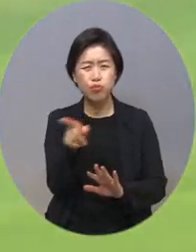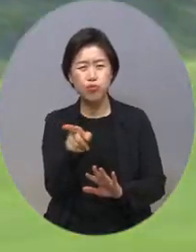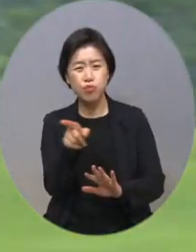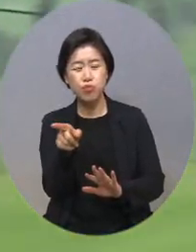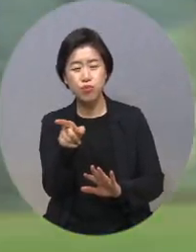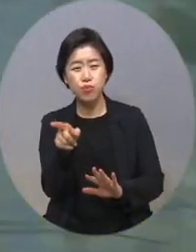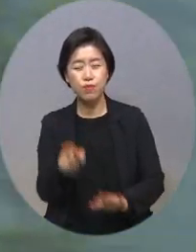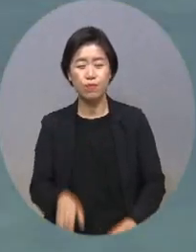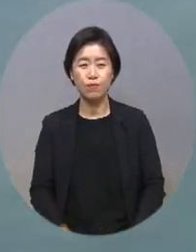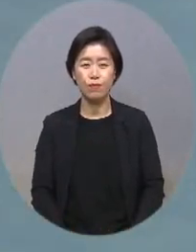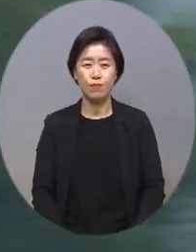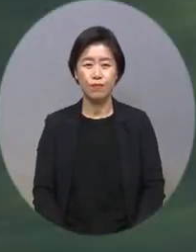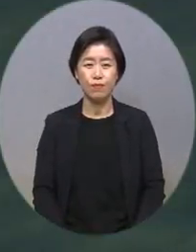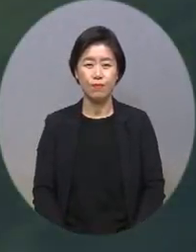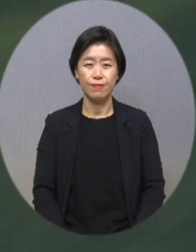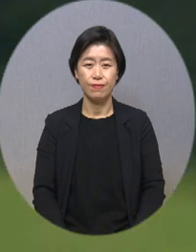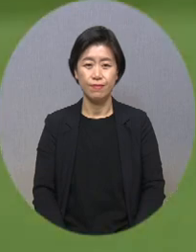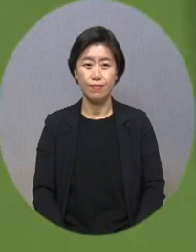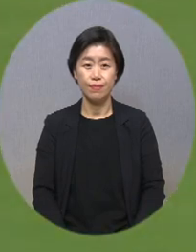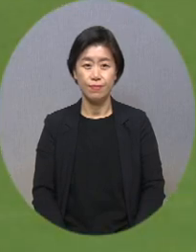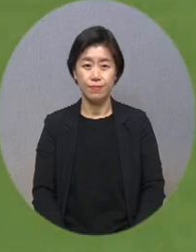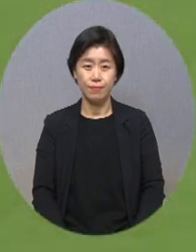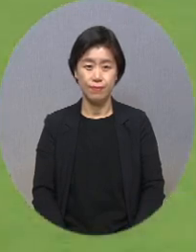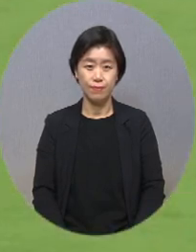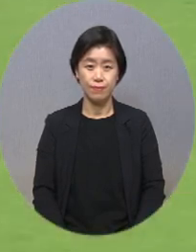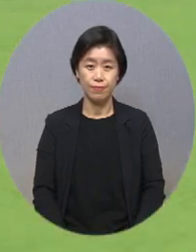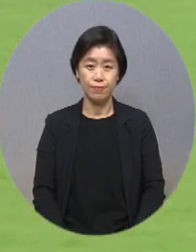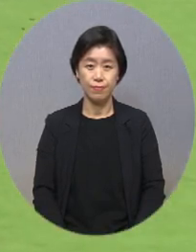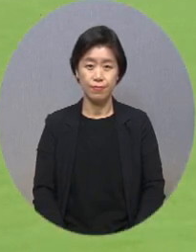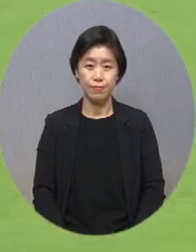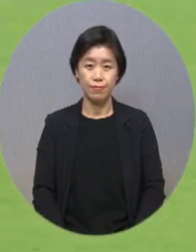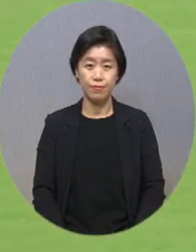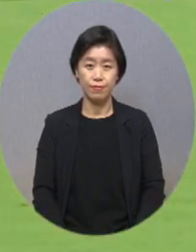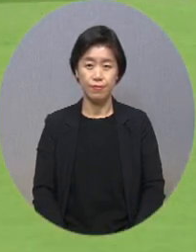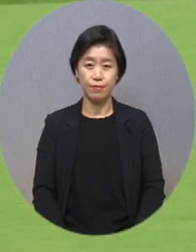우와. 와, 나이스! 우측.